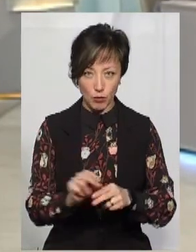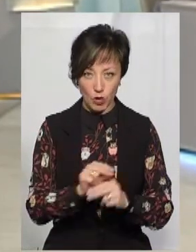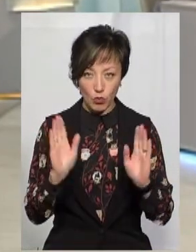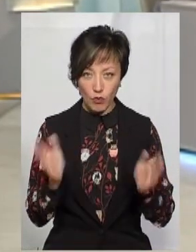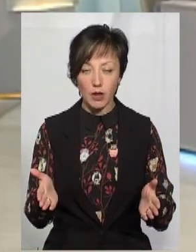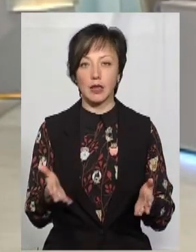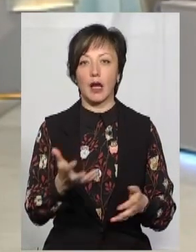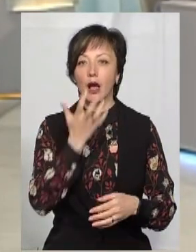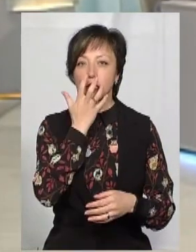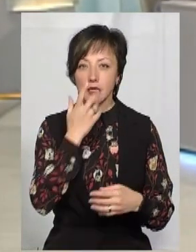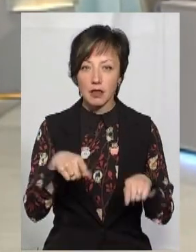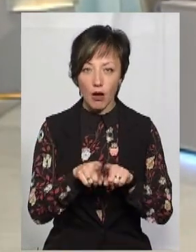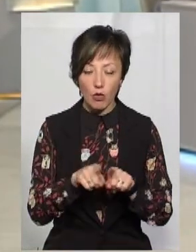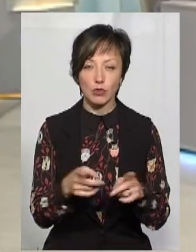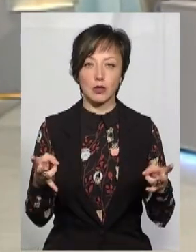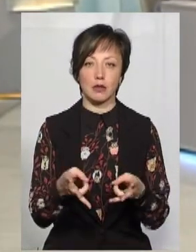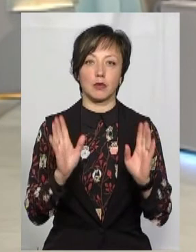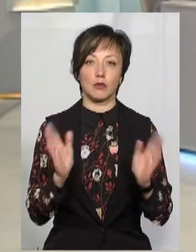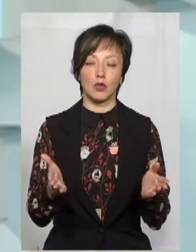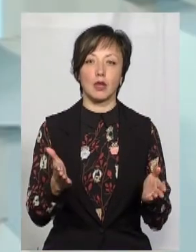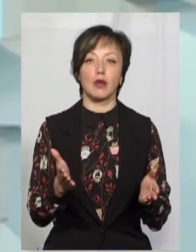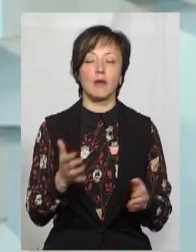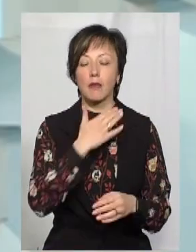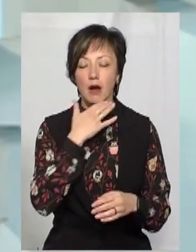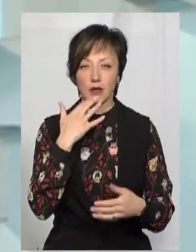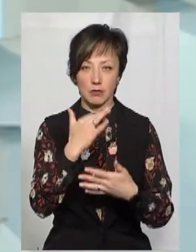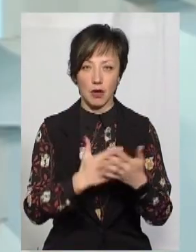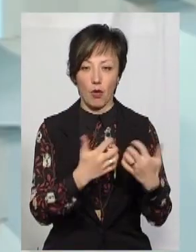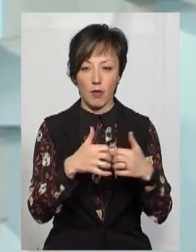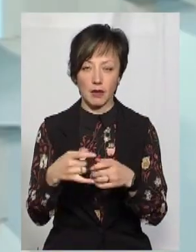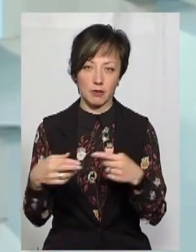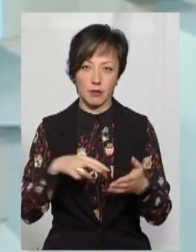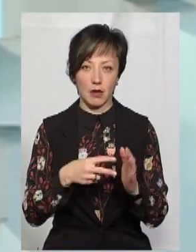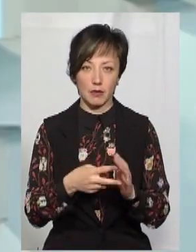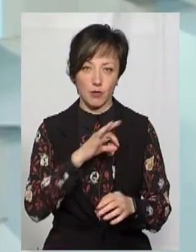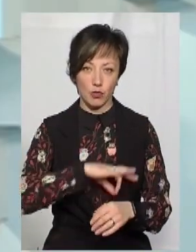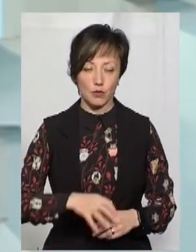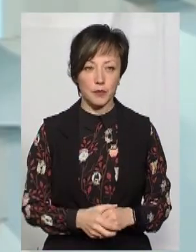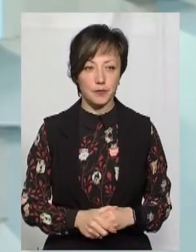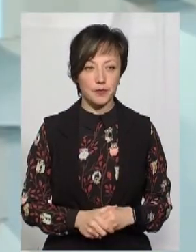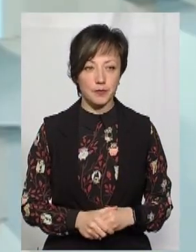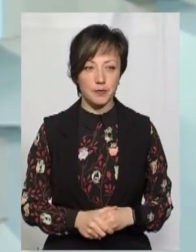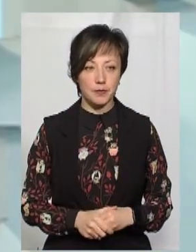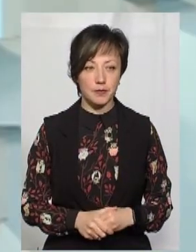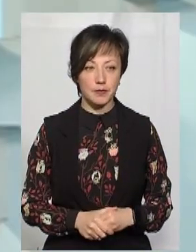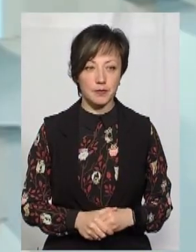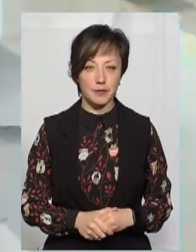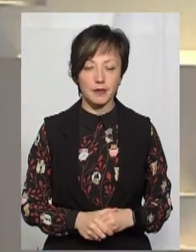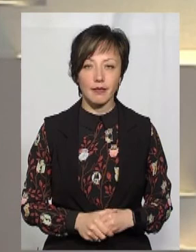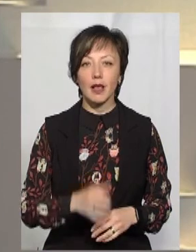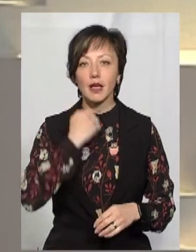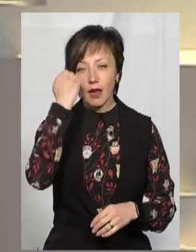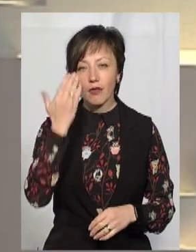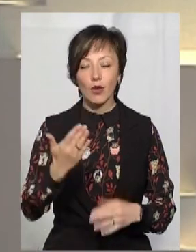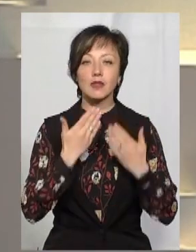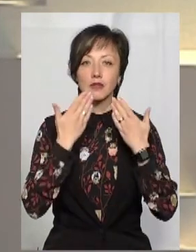лікувати. Кисневі концентратори також. У нас в медицині потрібно багато обладнання різного плану, які треба використовувати. Буде використовуватися. Дякую, і